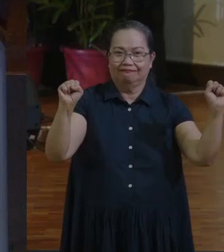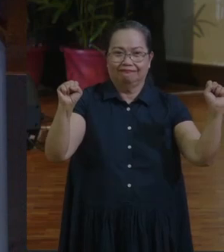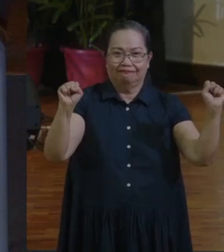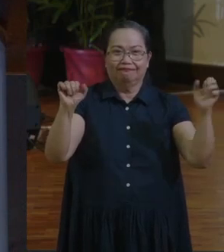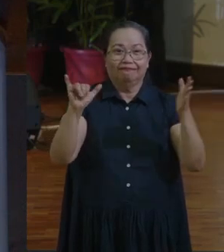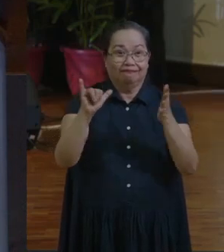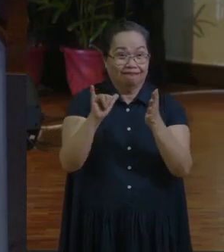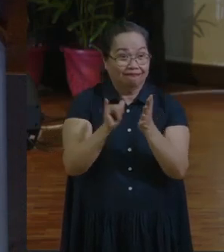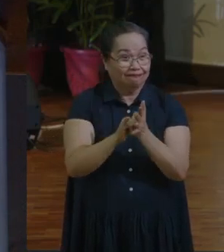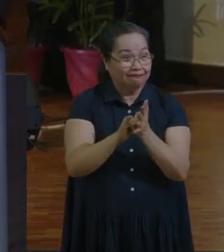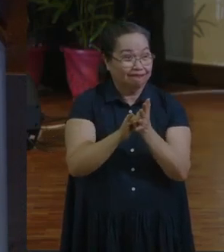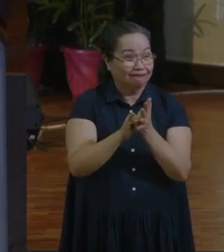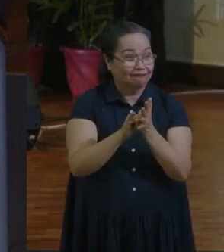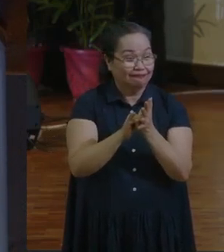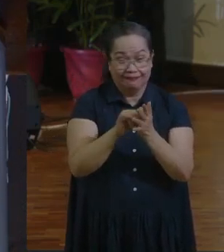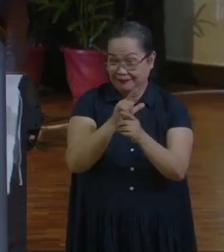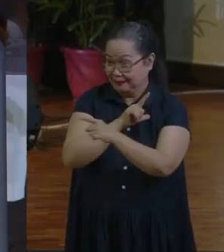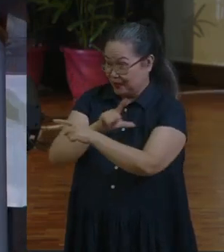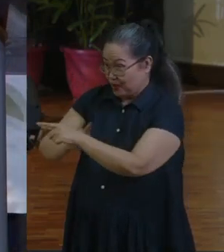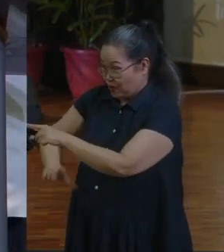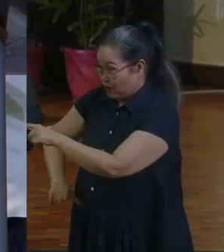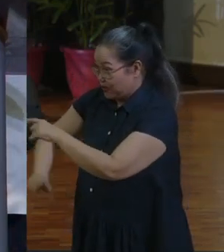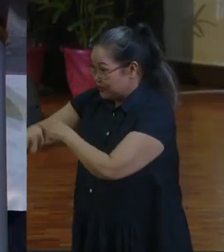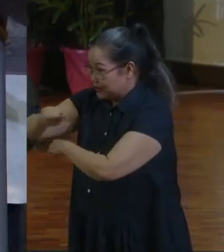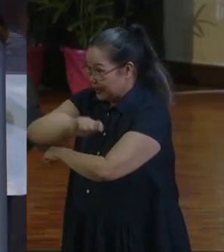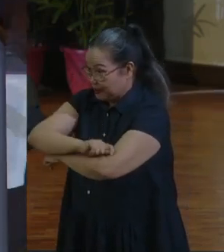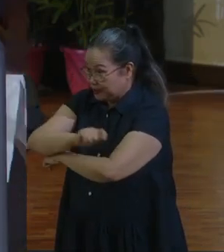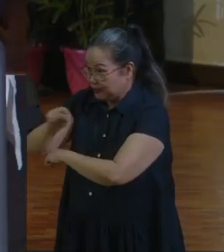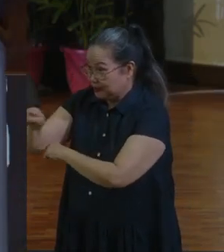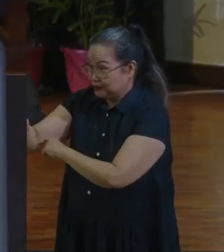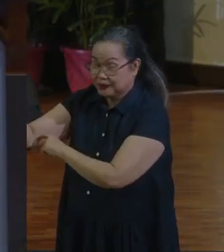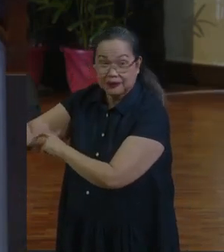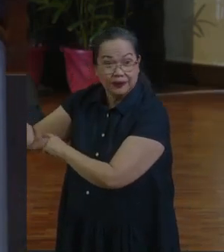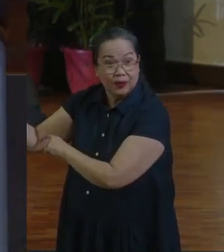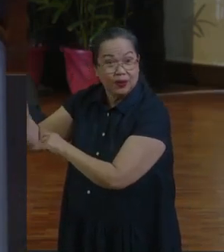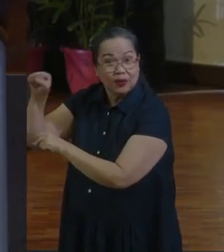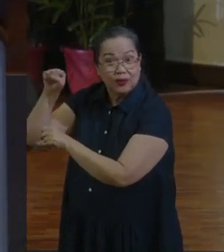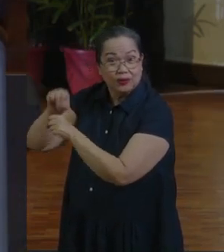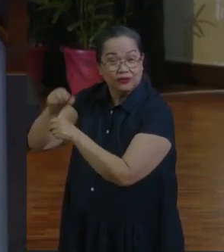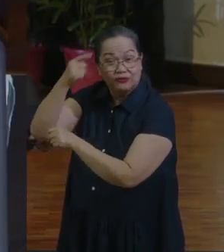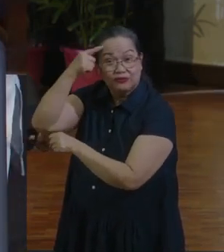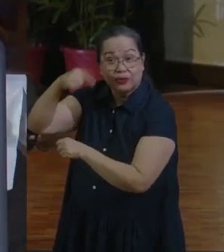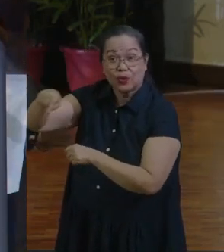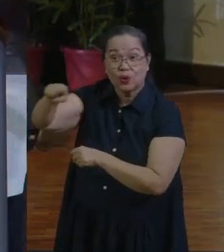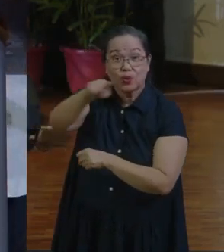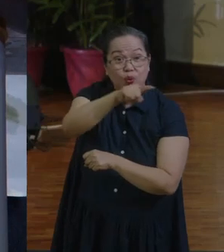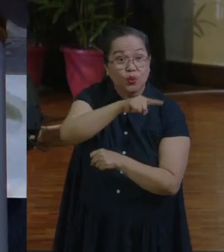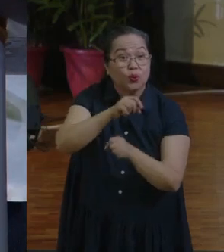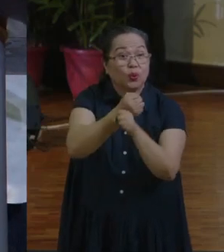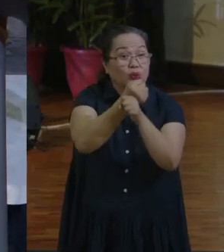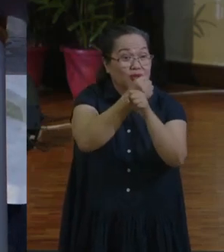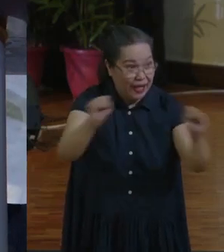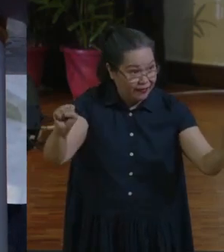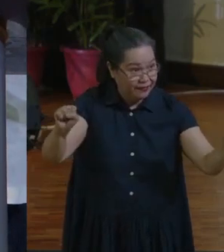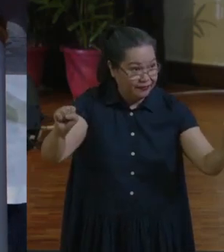ang communion po, ang Lord's table, ay para doon sa mga ligtas